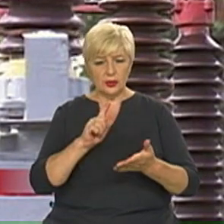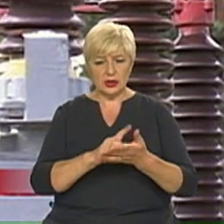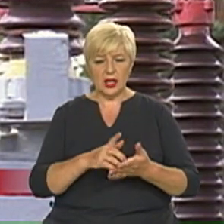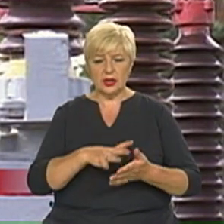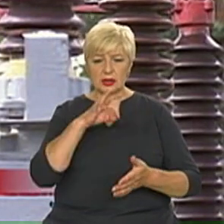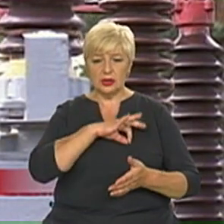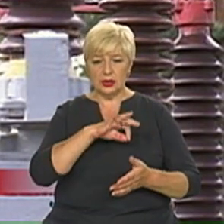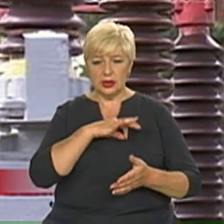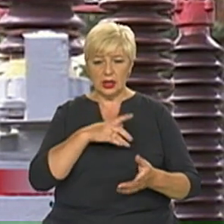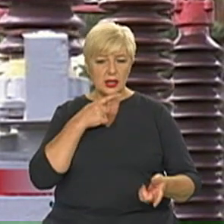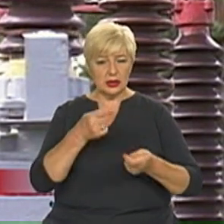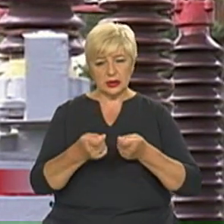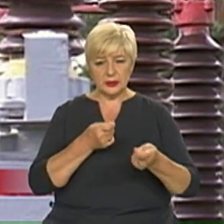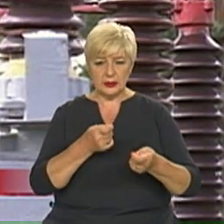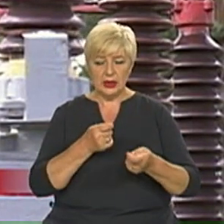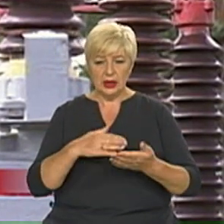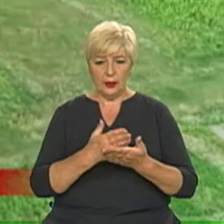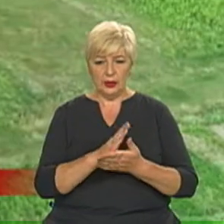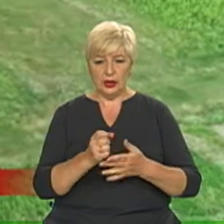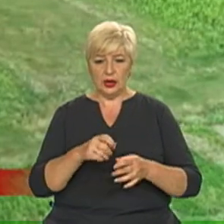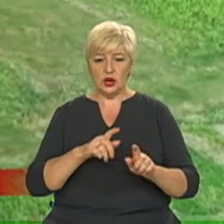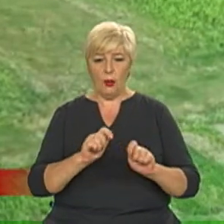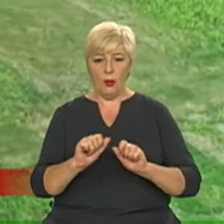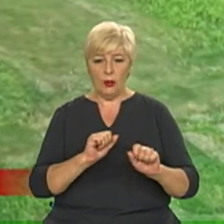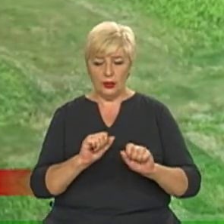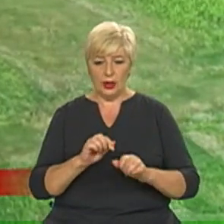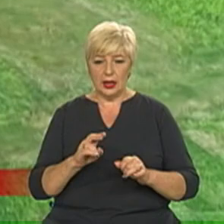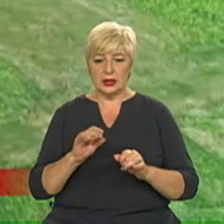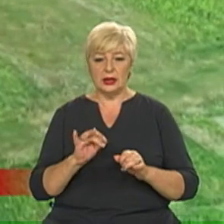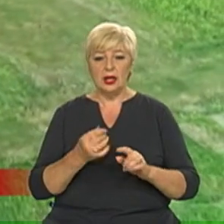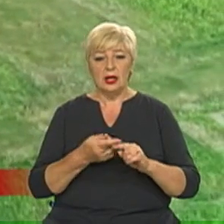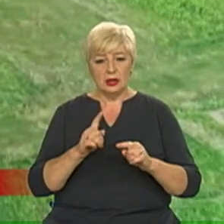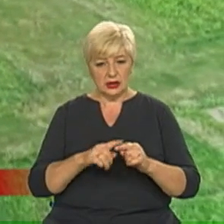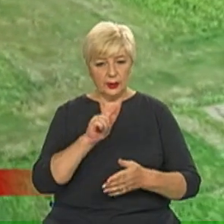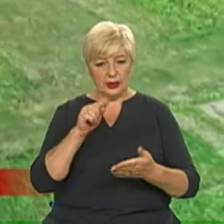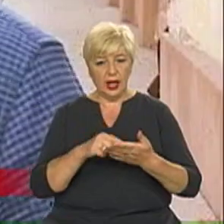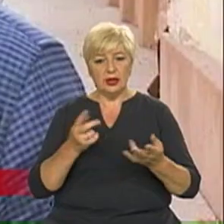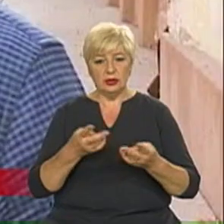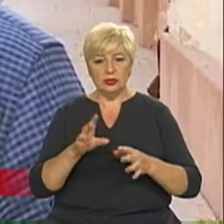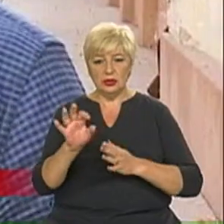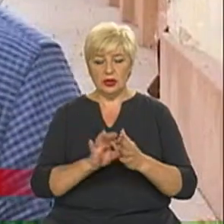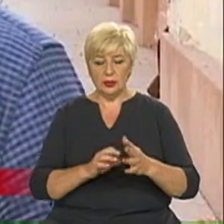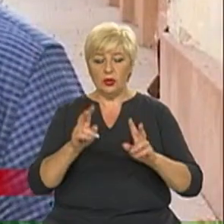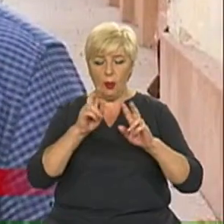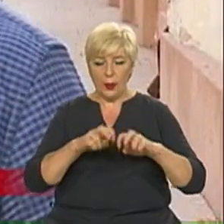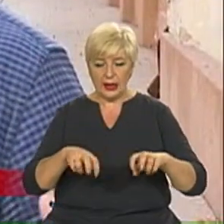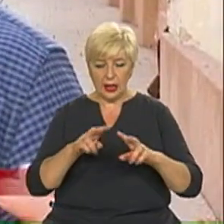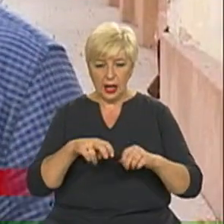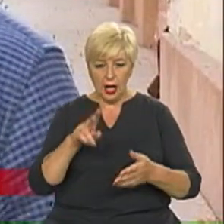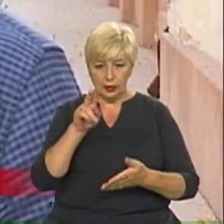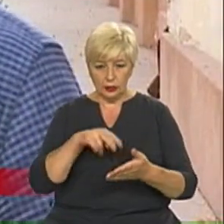політичних маніпуляцій. Тому це рішення пана Геруса необхідно терміново переглянути.